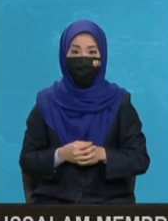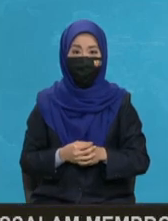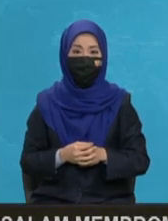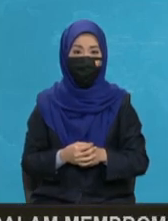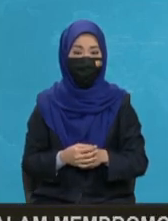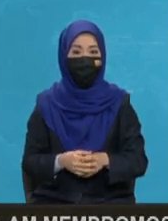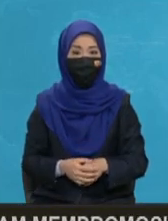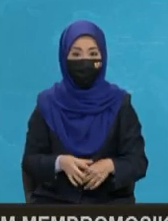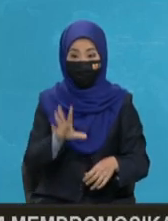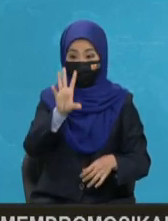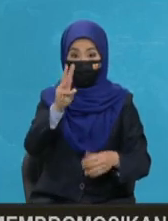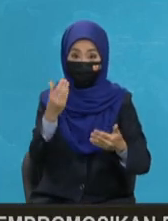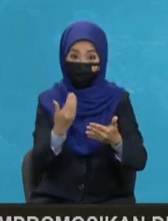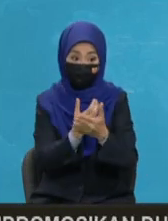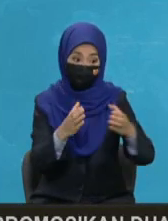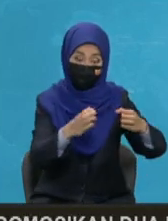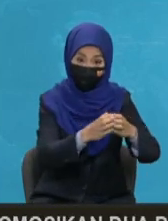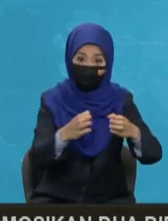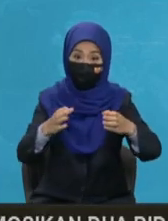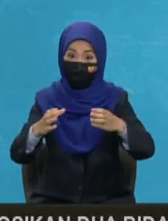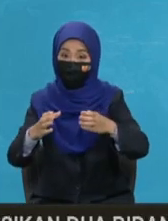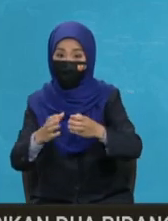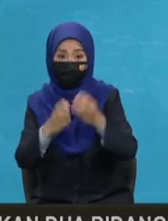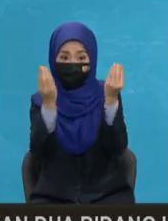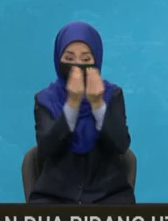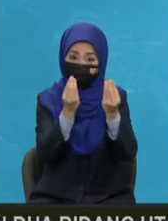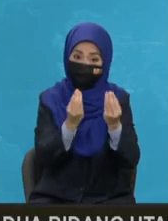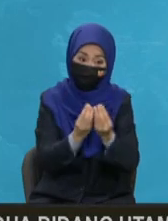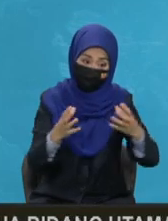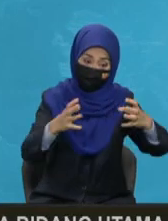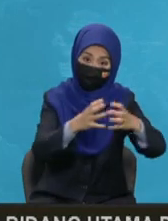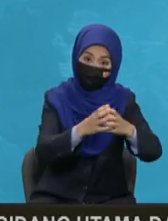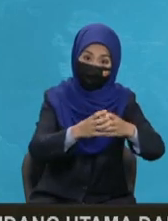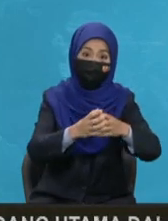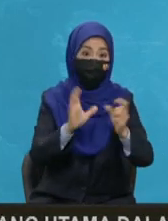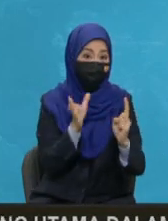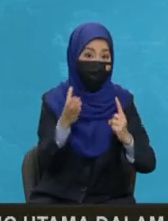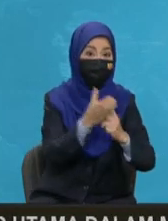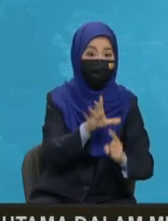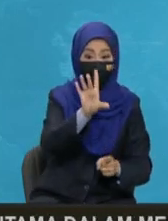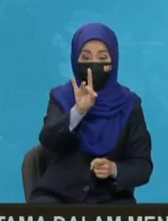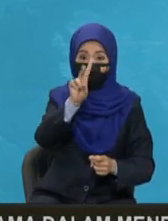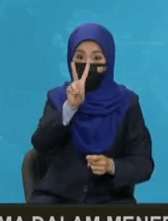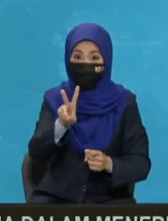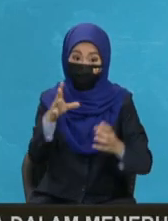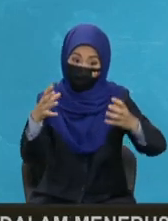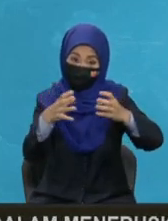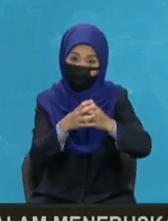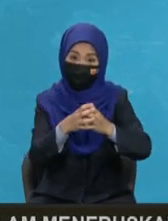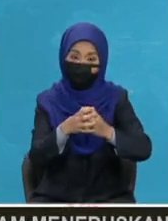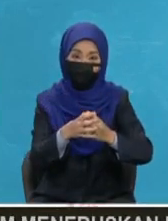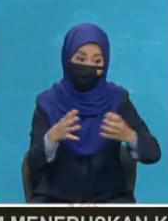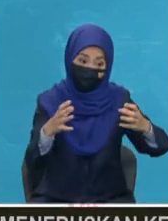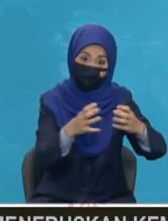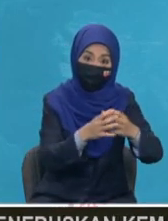Hai terdapat enam kaos terbaru telah dipesan yang membawa jumlah kelas tective kepada 82 Cluster Cluster